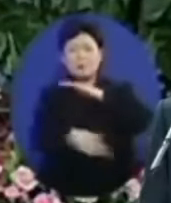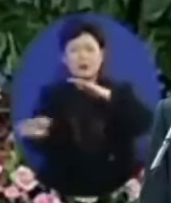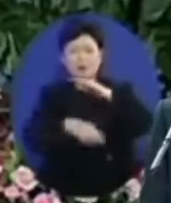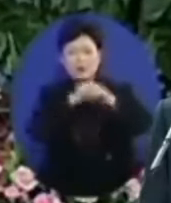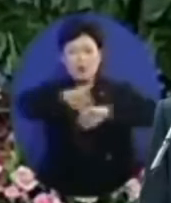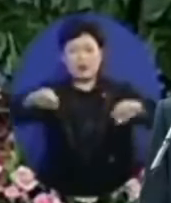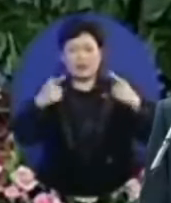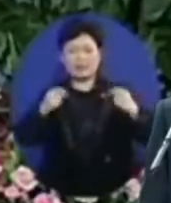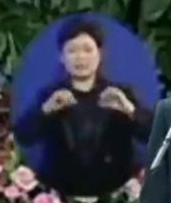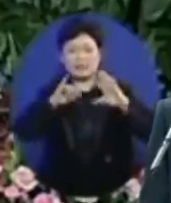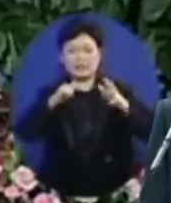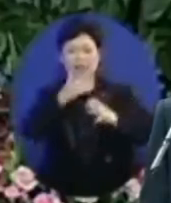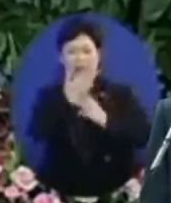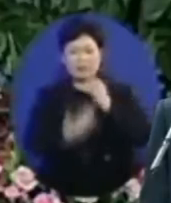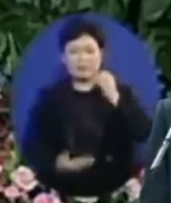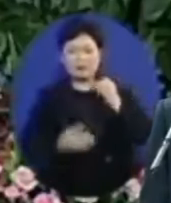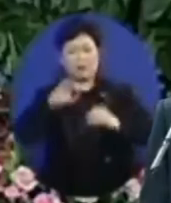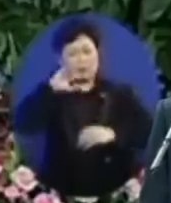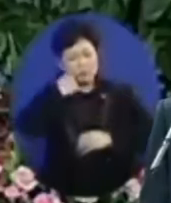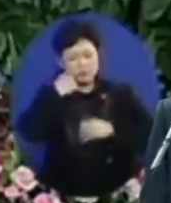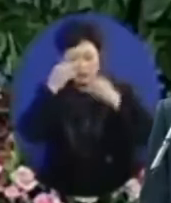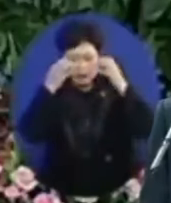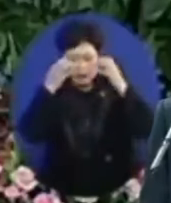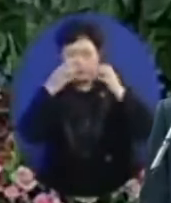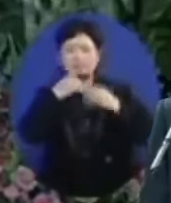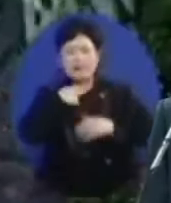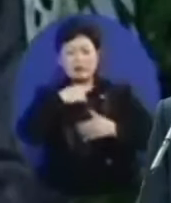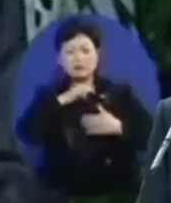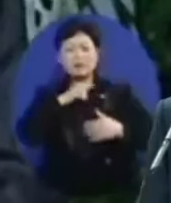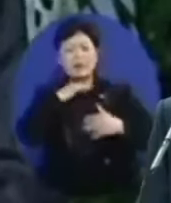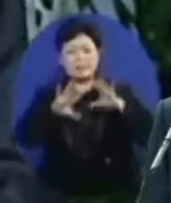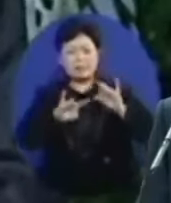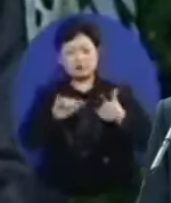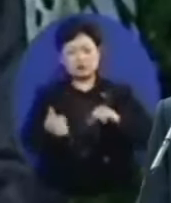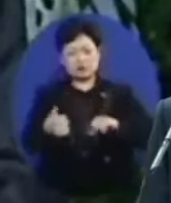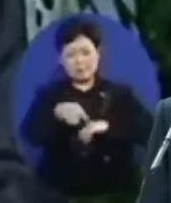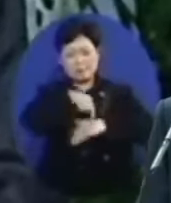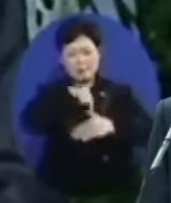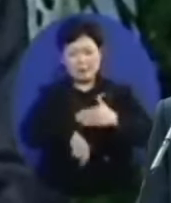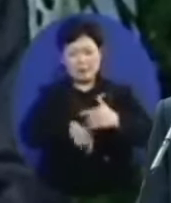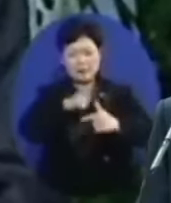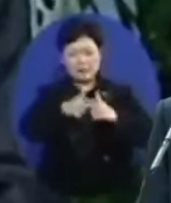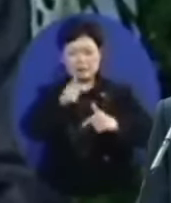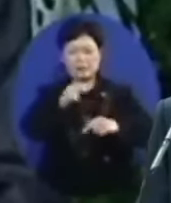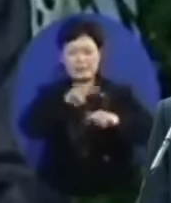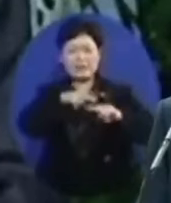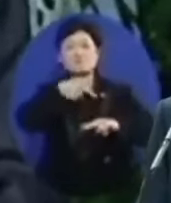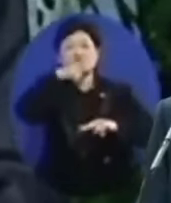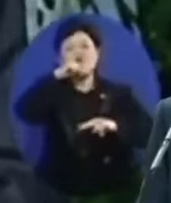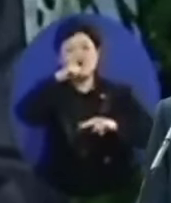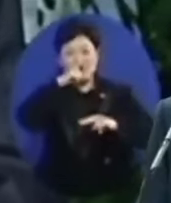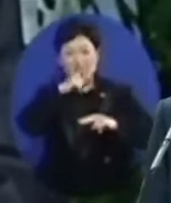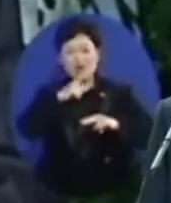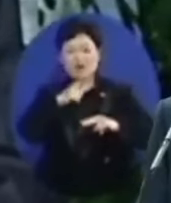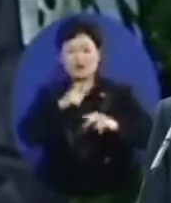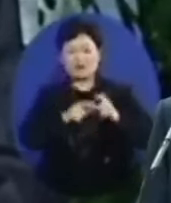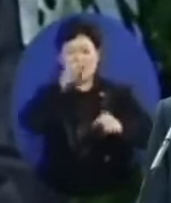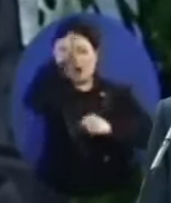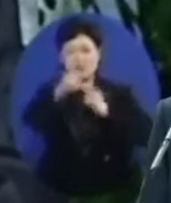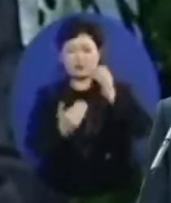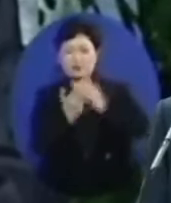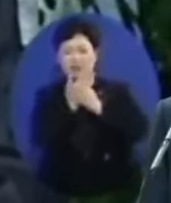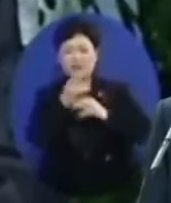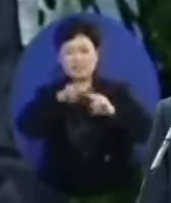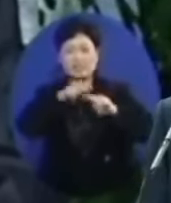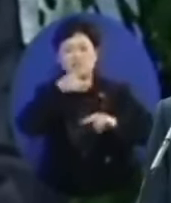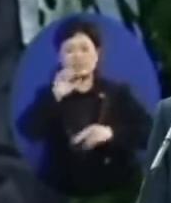세상에 낭패와 실망을 당하고 메말라 죽어가는 그 마음에 예수님은 샘물로 들어오는 것입니다. 영원히 솟아난